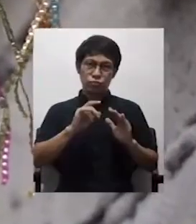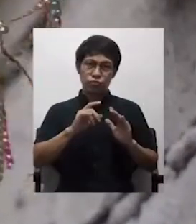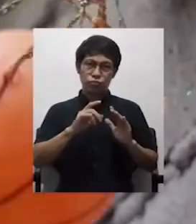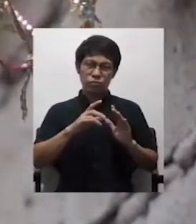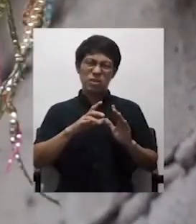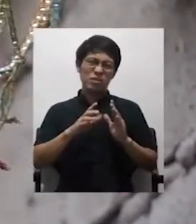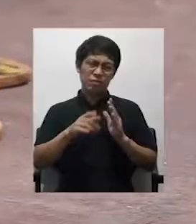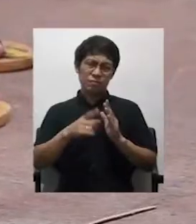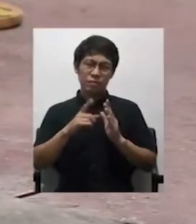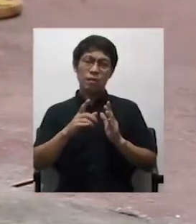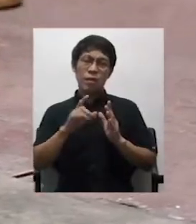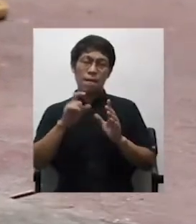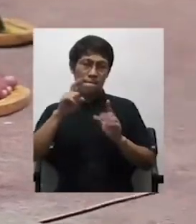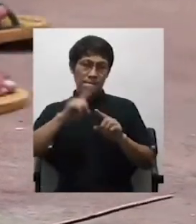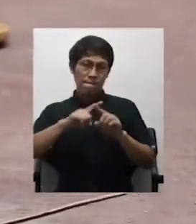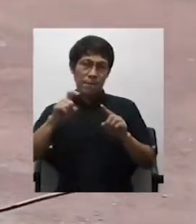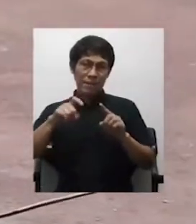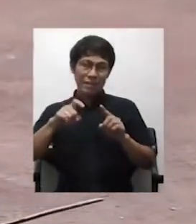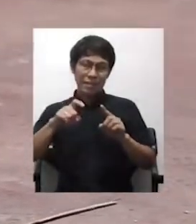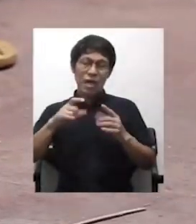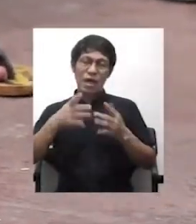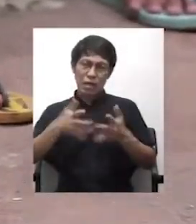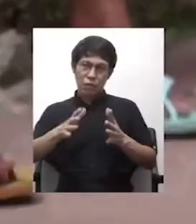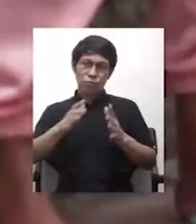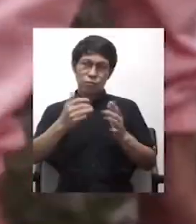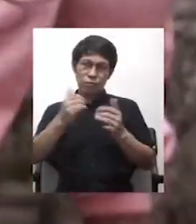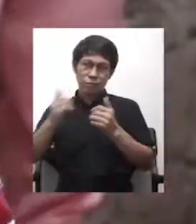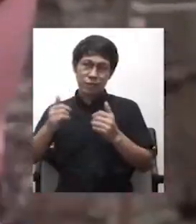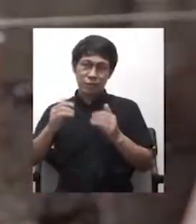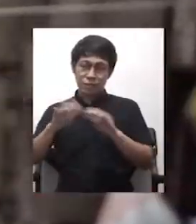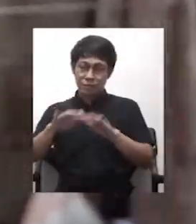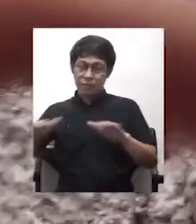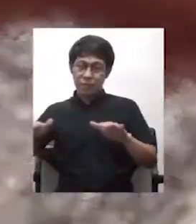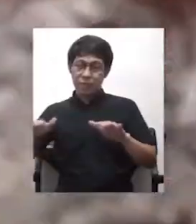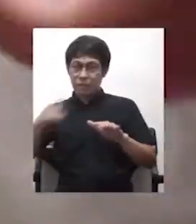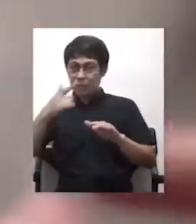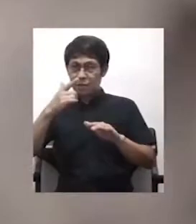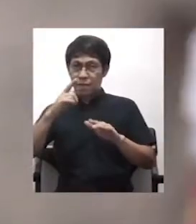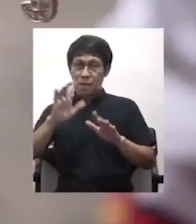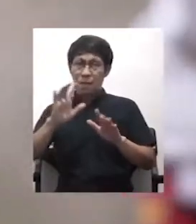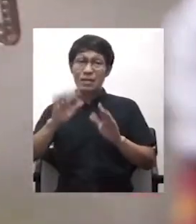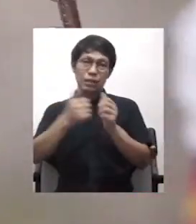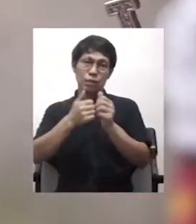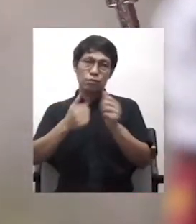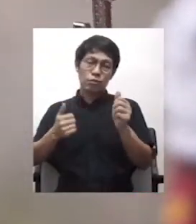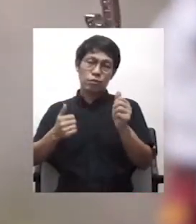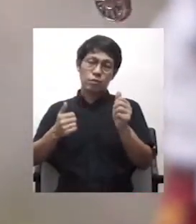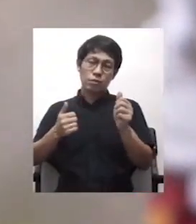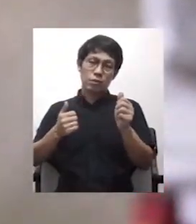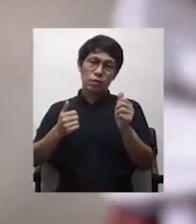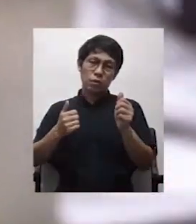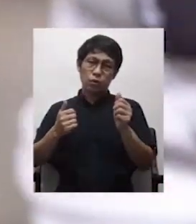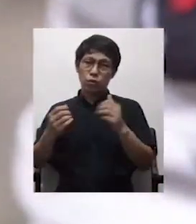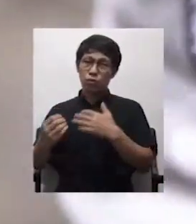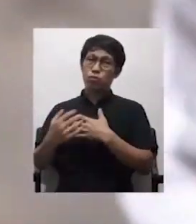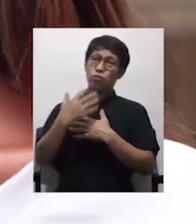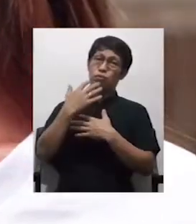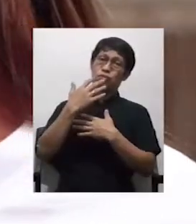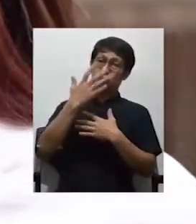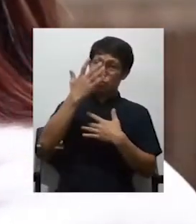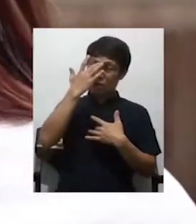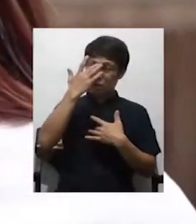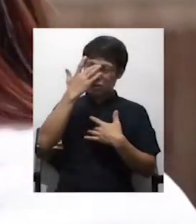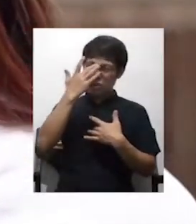na maglaro sa ibang bata, basta na iwasan lang daw lagi na mahawa siya kasi mabilis po sila mahawa, lalo na